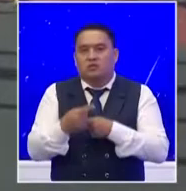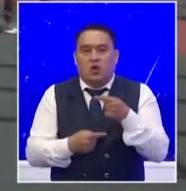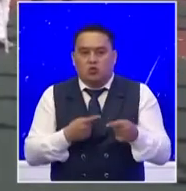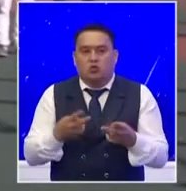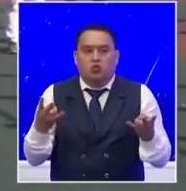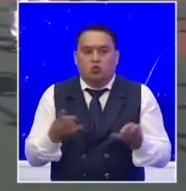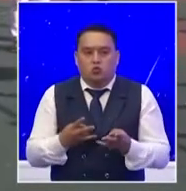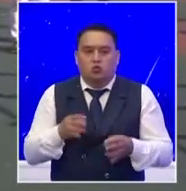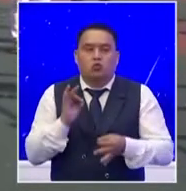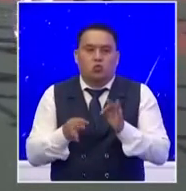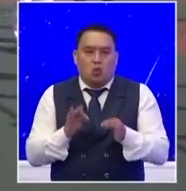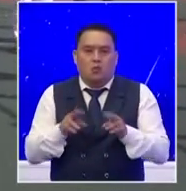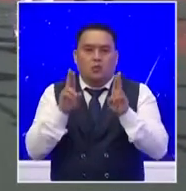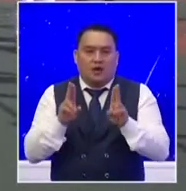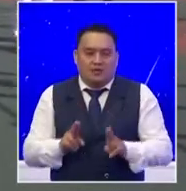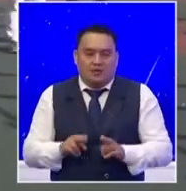придерживаться санитарных норм и правил.